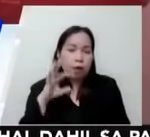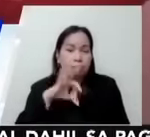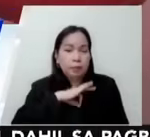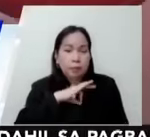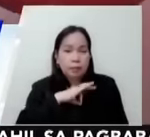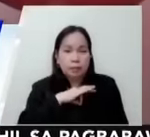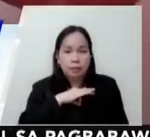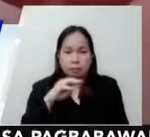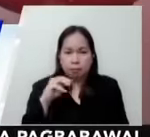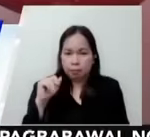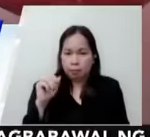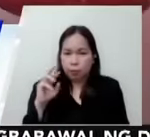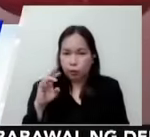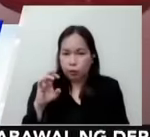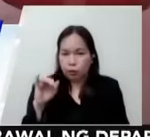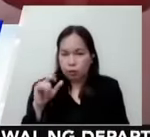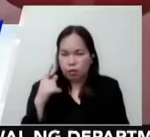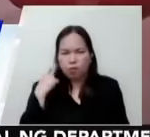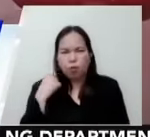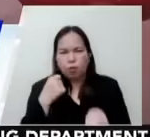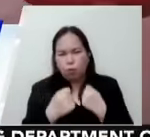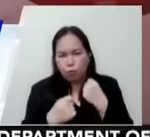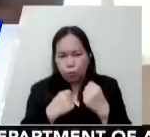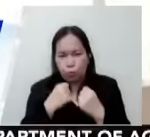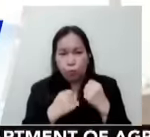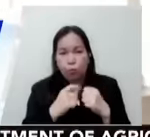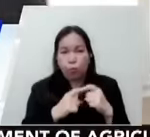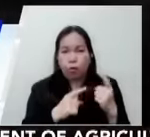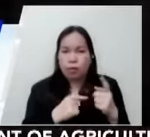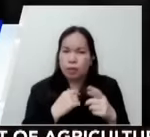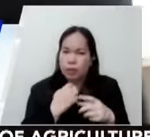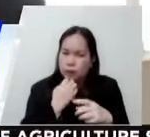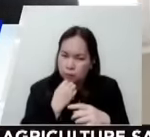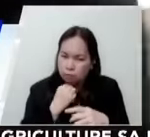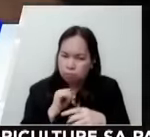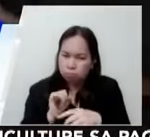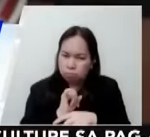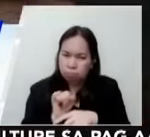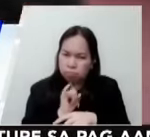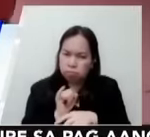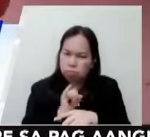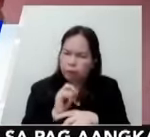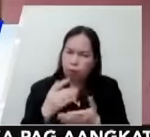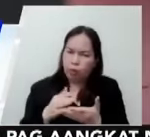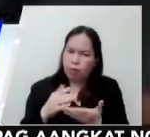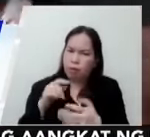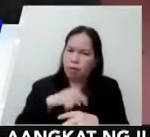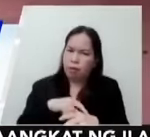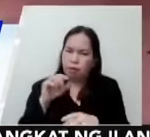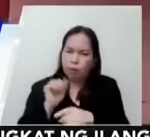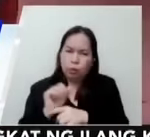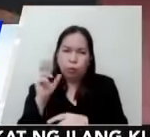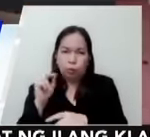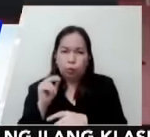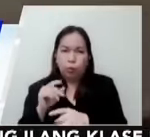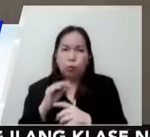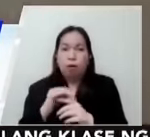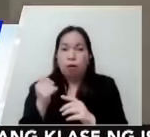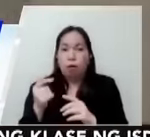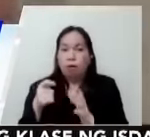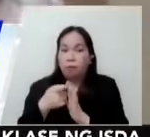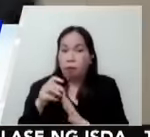raw oras dapat sayangin dahil mula sa middleweight noong 2020 Tokyo Olympics, nag-level up na si